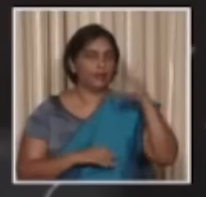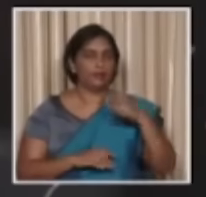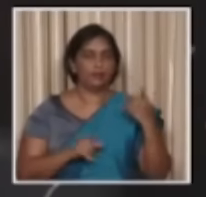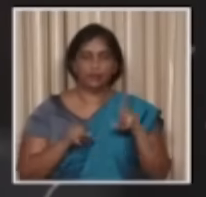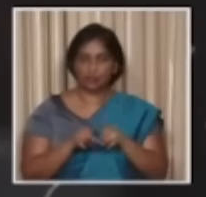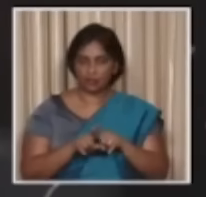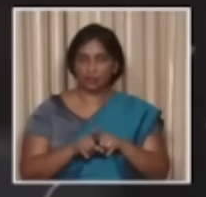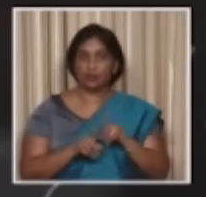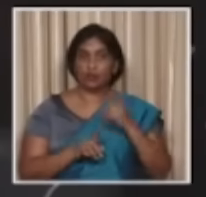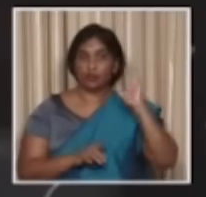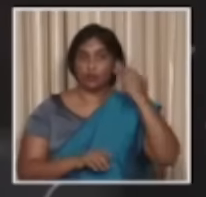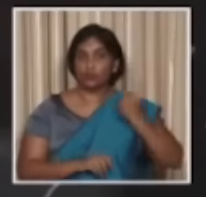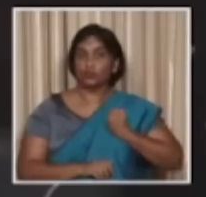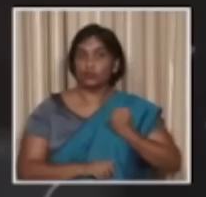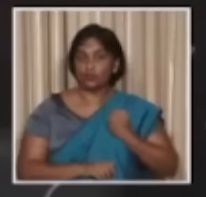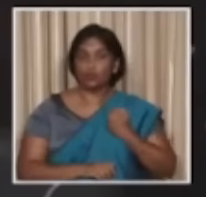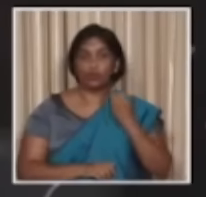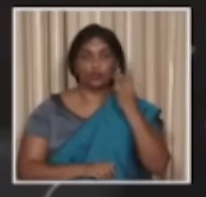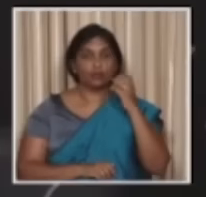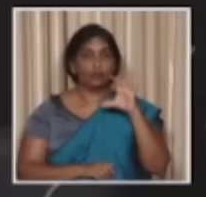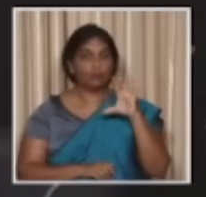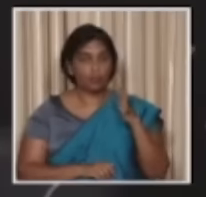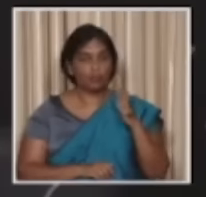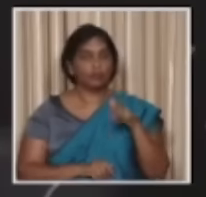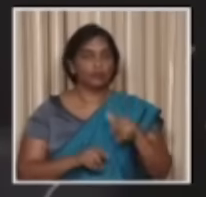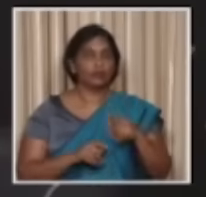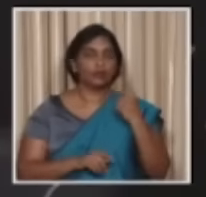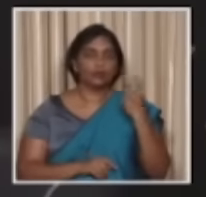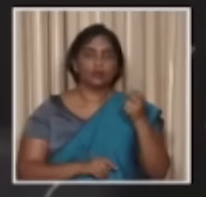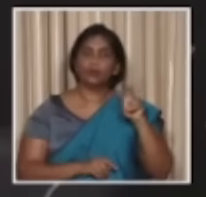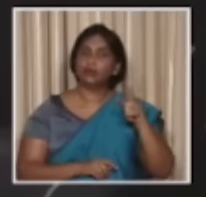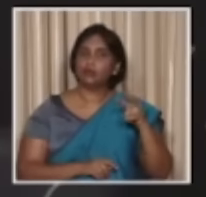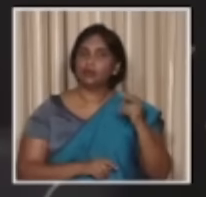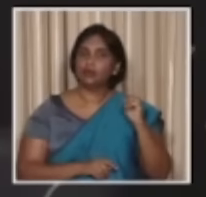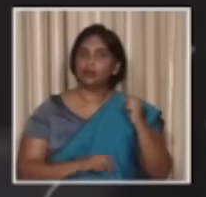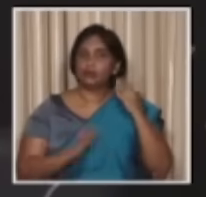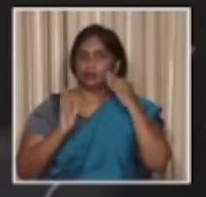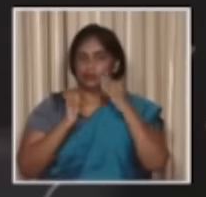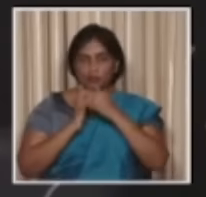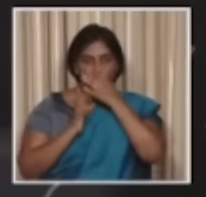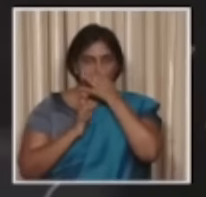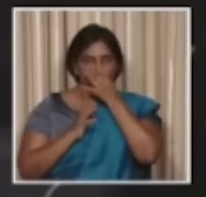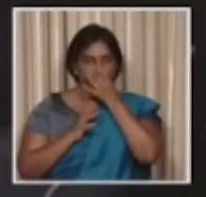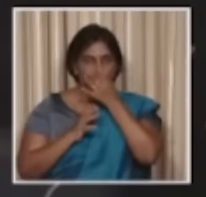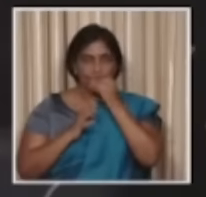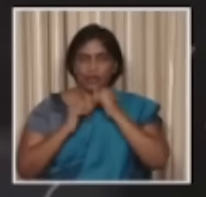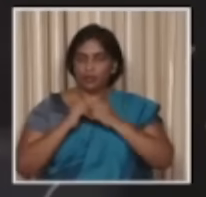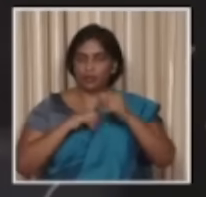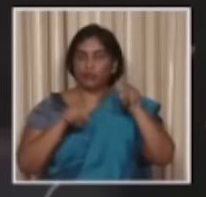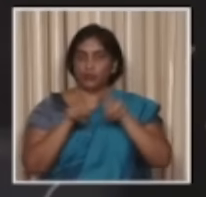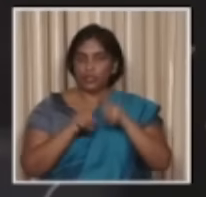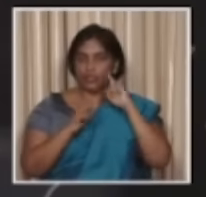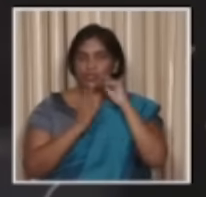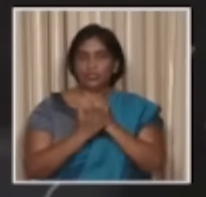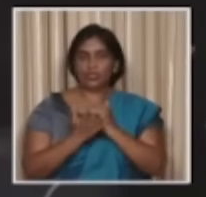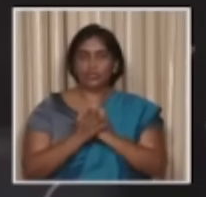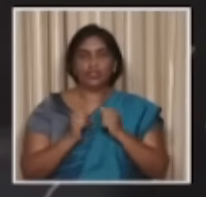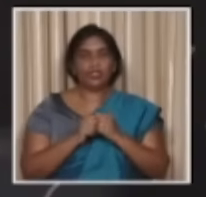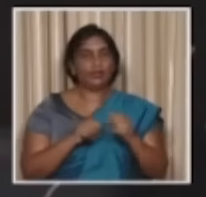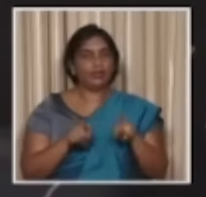ඊළාට ස්පෙෂලිස්ට්ලා අවශ්‍ය 3500කින් ඉන්නේ 2250යි අනිවාර්යයෙන් මේකට 50%කින් විතර අඩු වෙයි තව